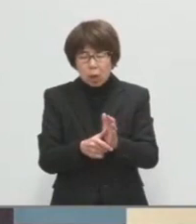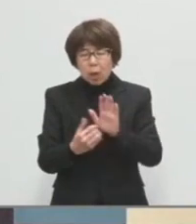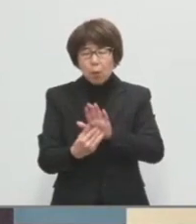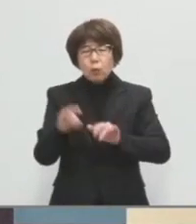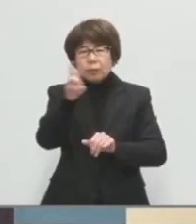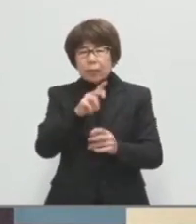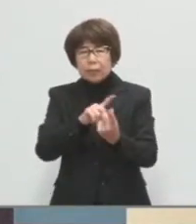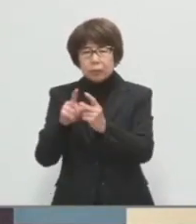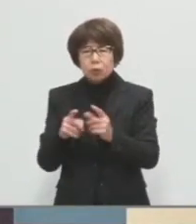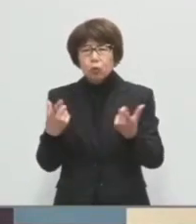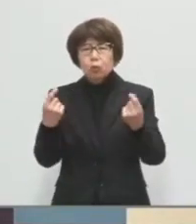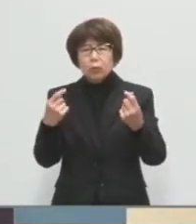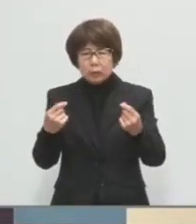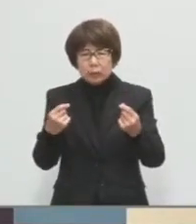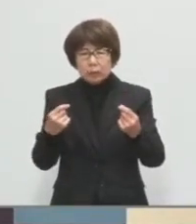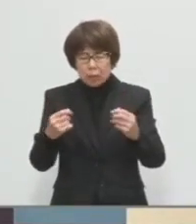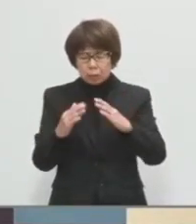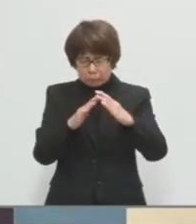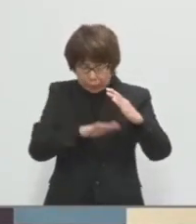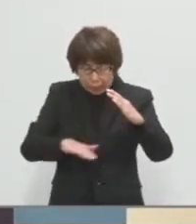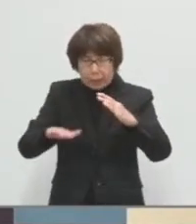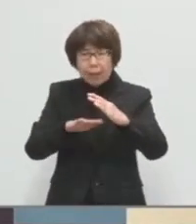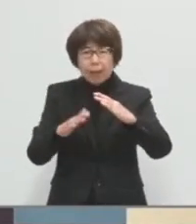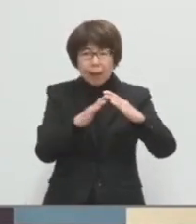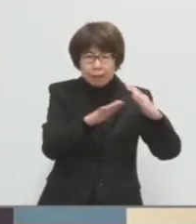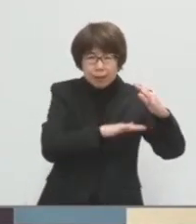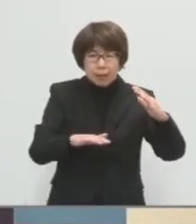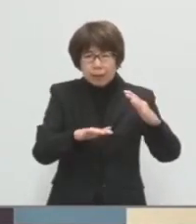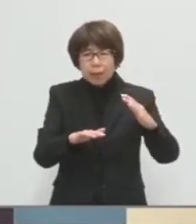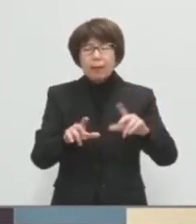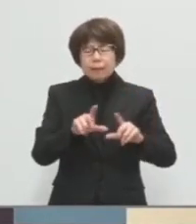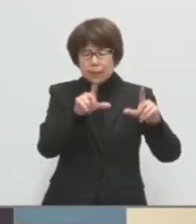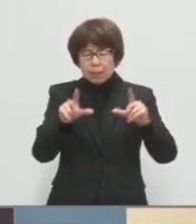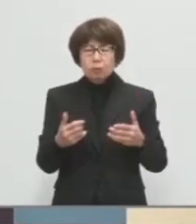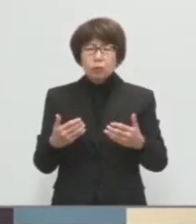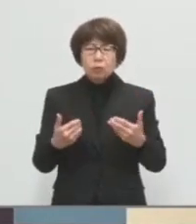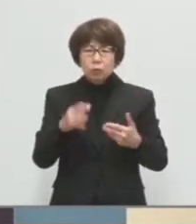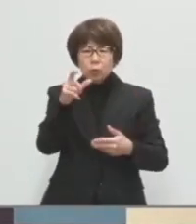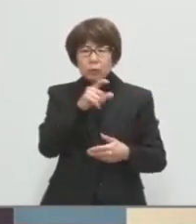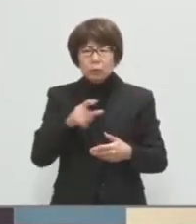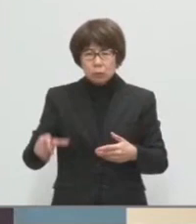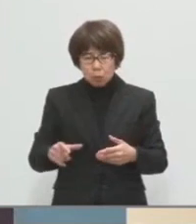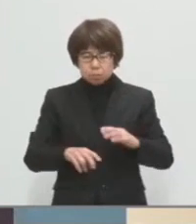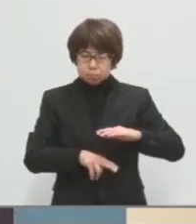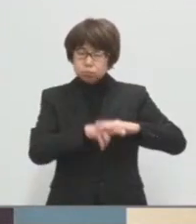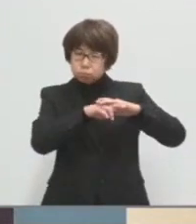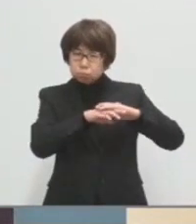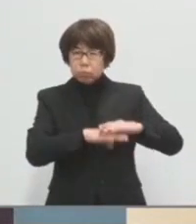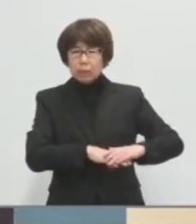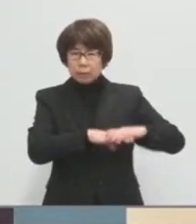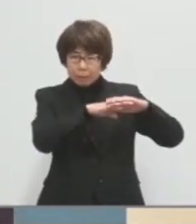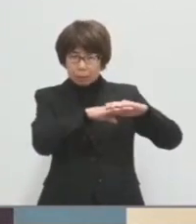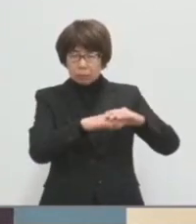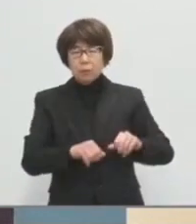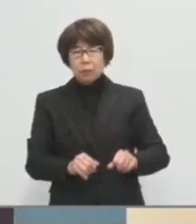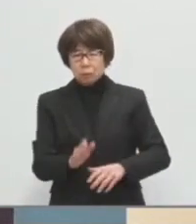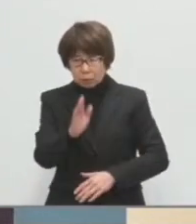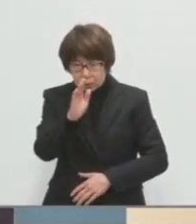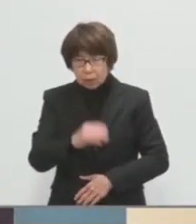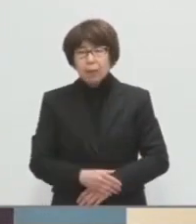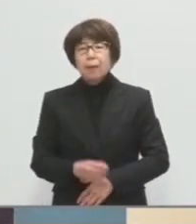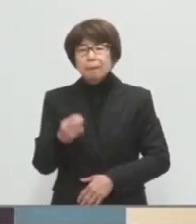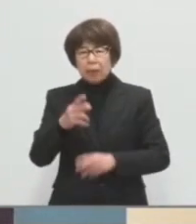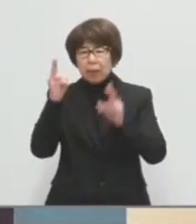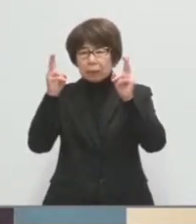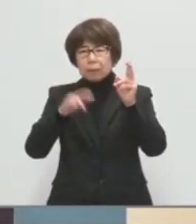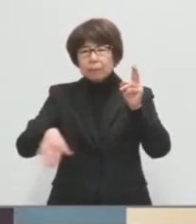まして各ご家庭におきまして生活必需品の備蓄に取り組んでくださいまた事業者の皆さまにおか